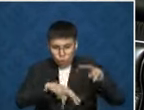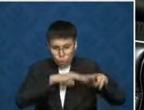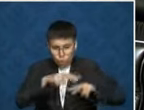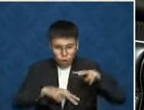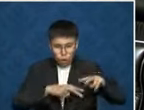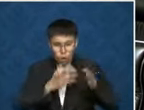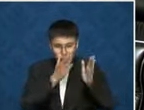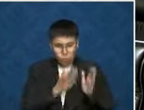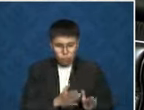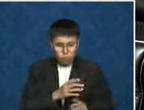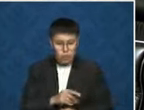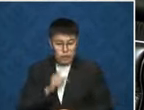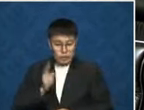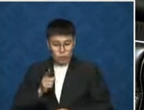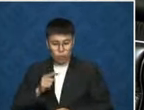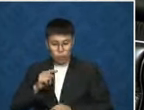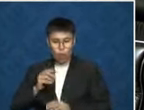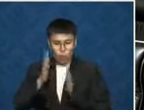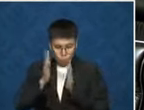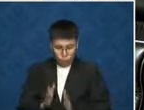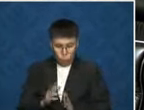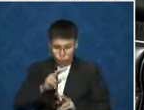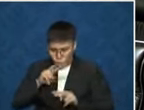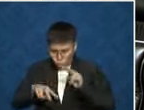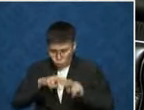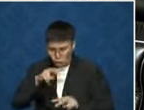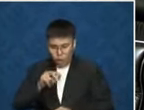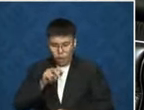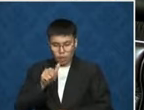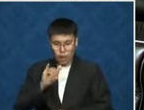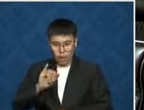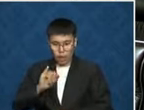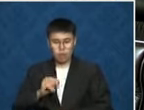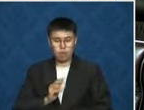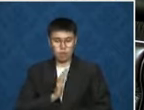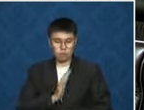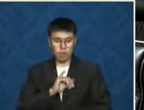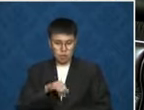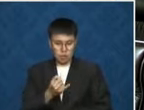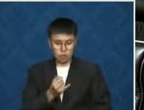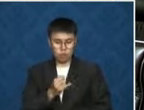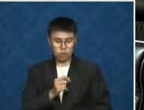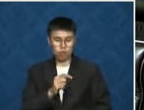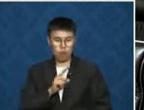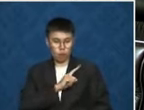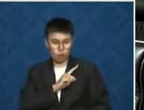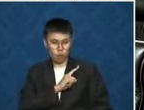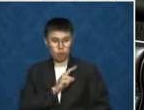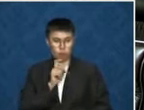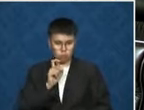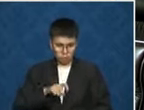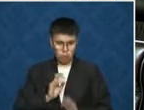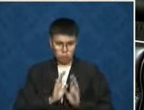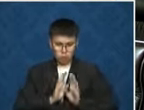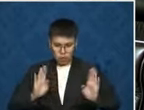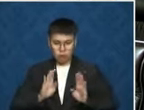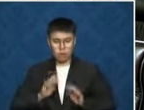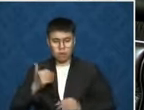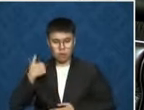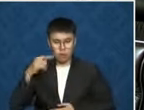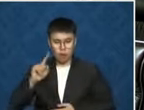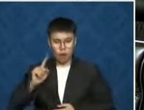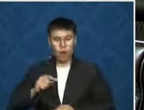านั้นได้นะเพราะนั้นวิธีการเดียวที่จะทำให้สิ่งนี้เกิดขึ้นได้มีจริยธรรมหรือมีความรับผิดรับชอบเนี่ยก็คือการเปิดเผยหรือให้องค์กรที่